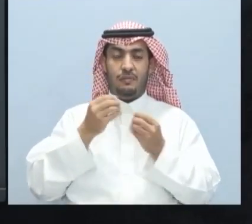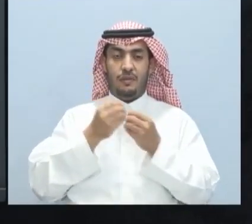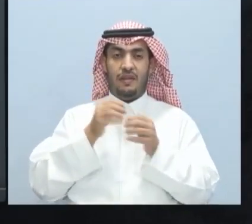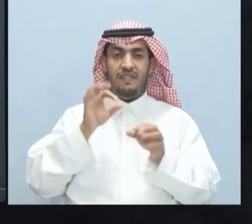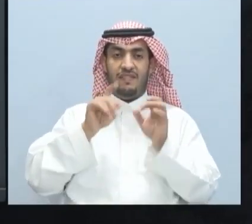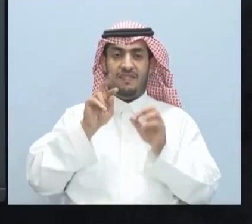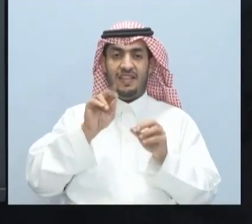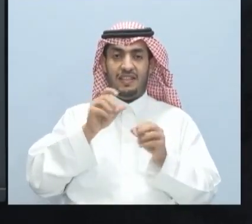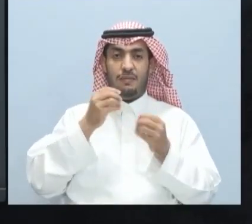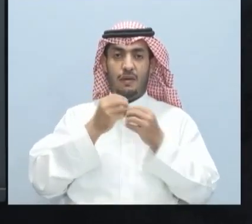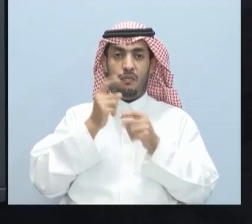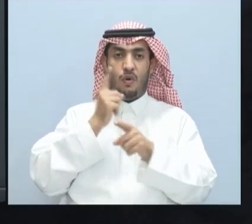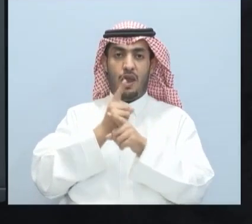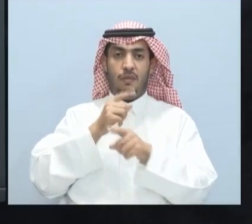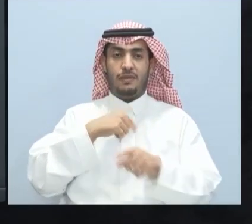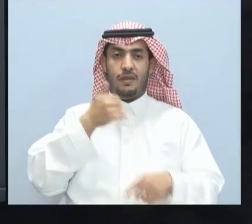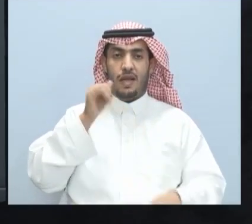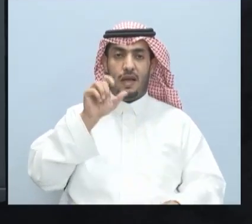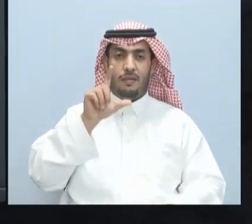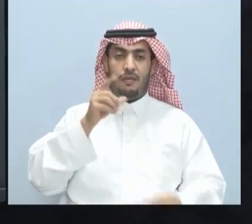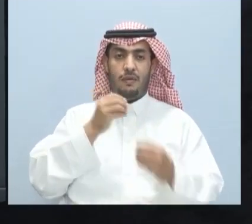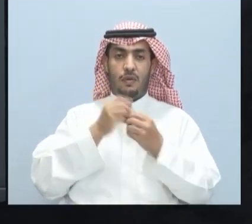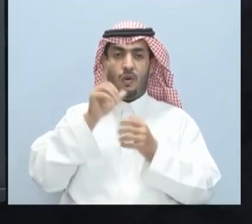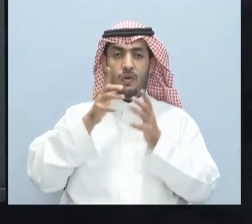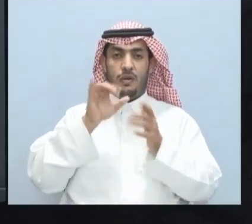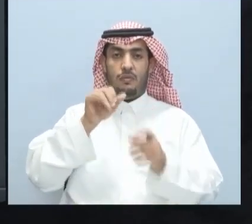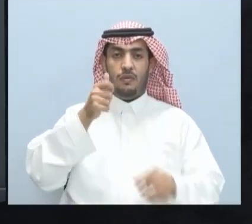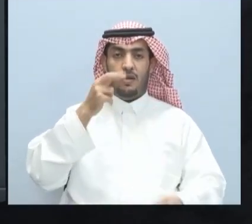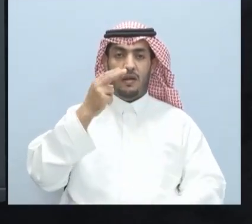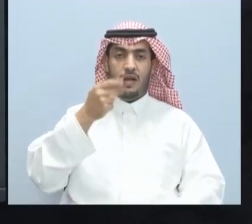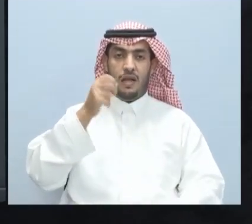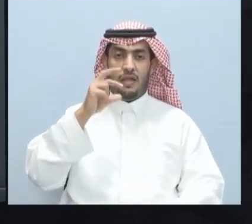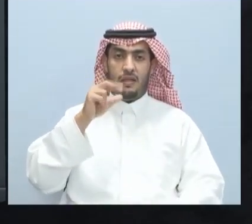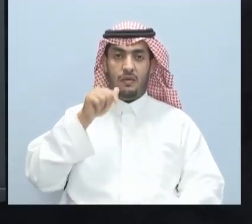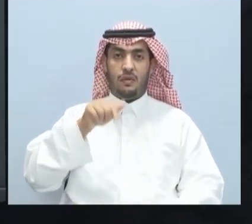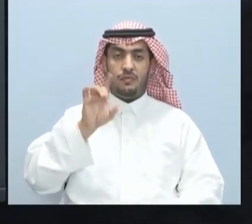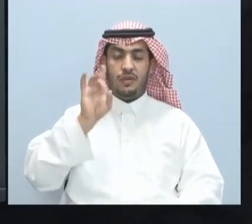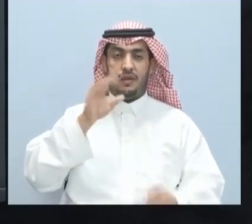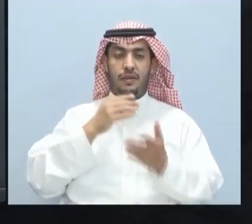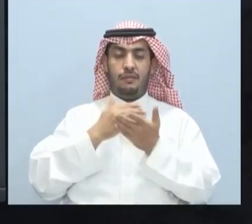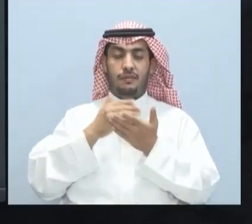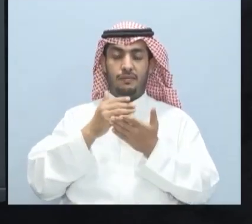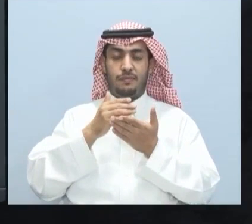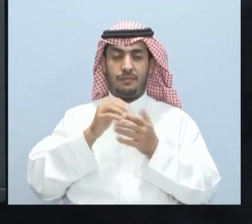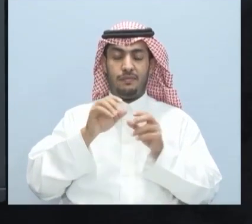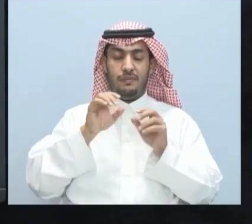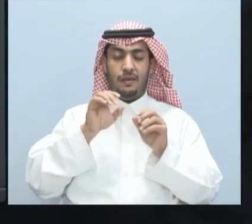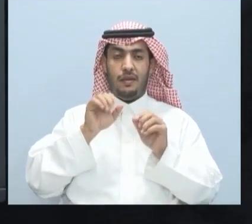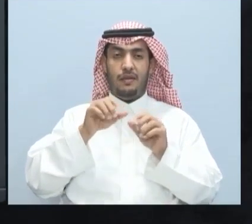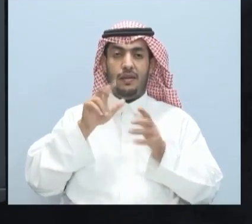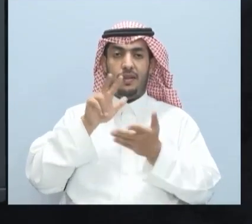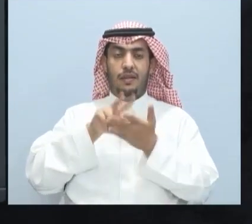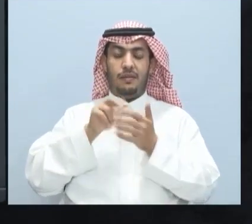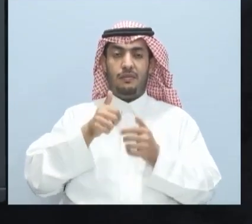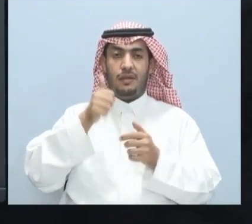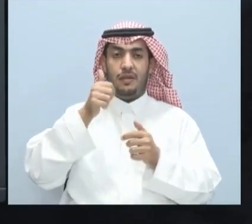ماده فيزياء اثنين ومعكم المعلمه امل المسوخ منن لغه الاشاره استاذ معاذ القرعاوي اليوم باذن الله سنتعرف على تطبيقات